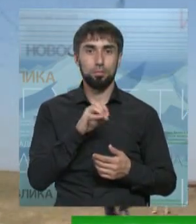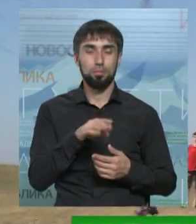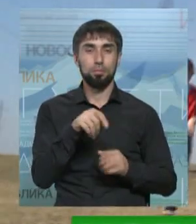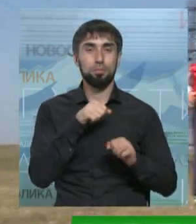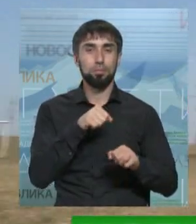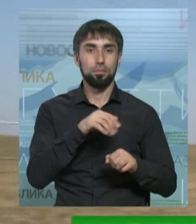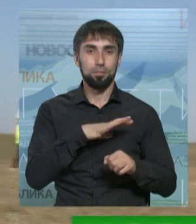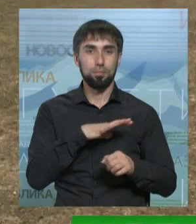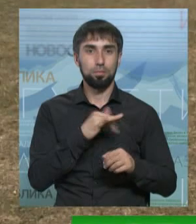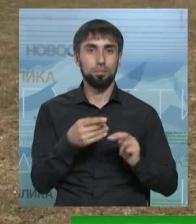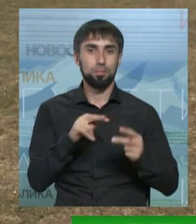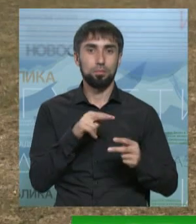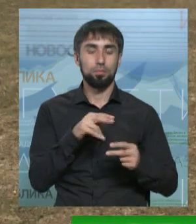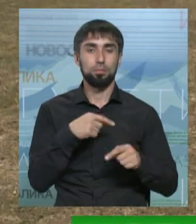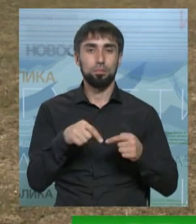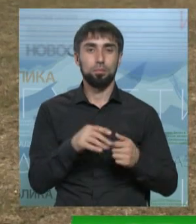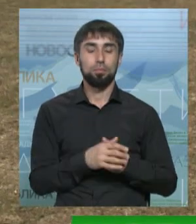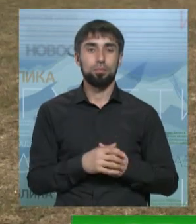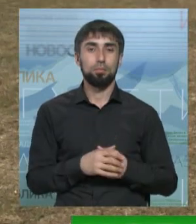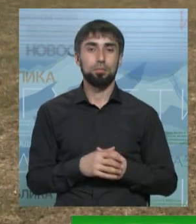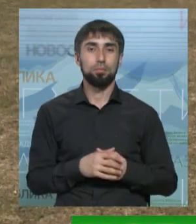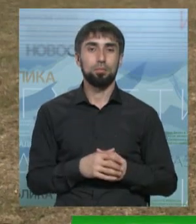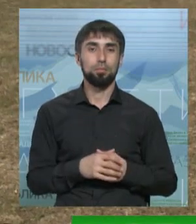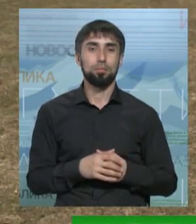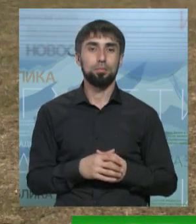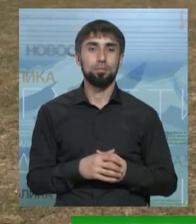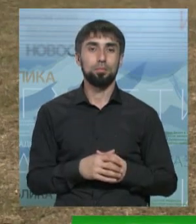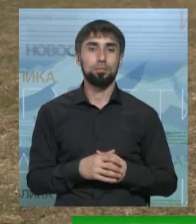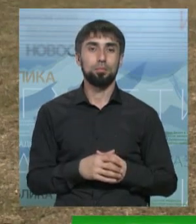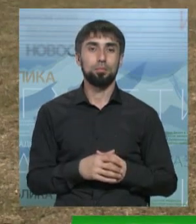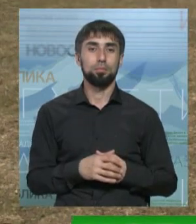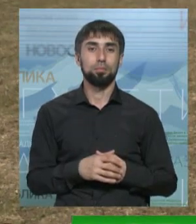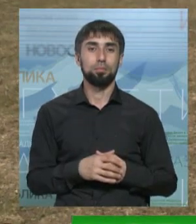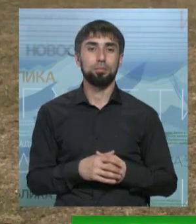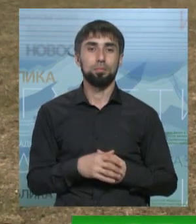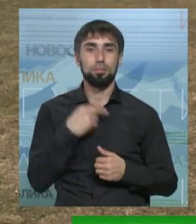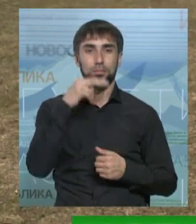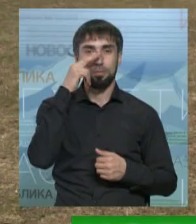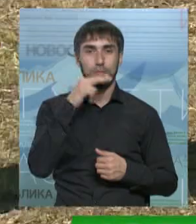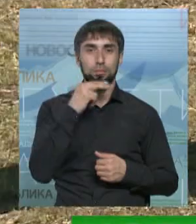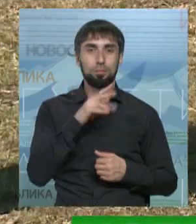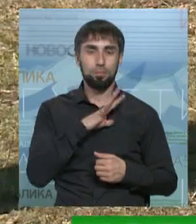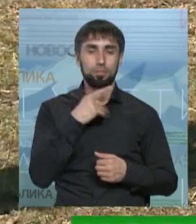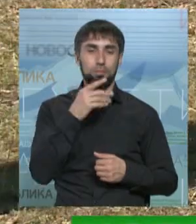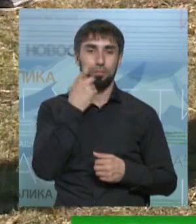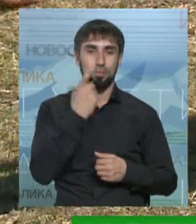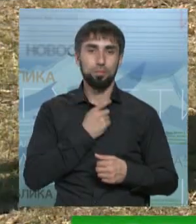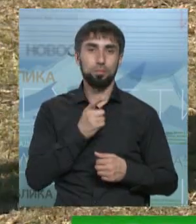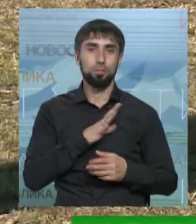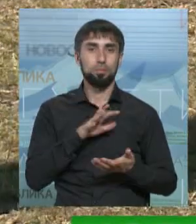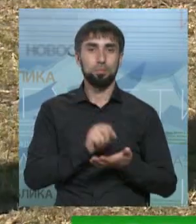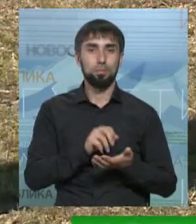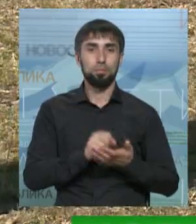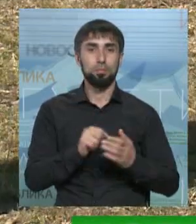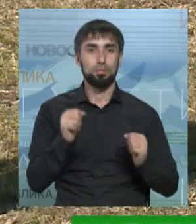он предпочел футбол. Папа с Эндесом, козы фоутсона, дико должен заниматься дочень. Уахают на ногах Эндесу. Только чайнича